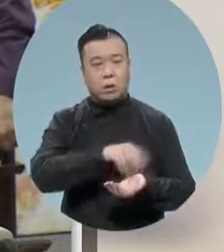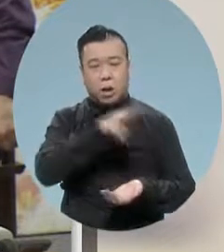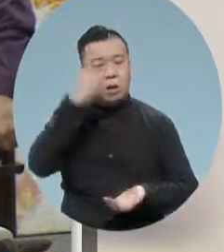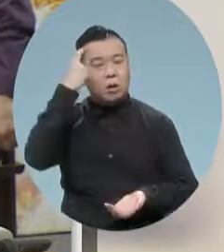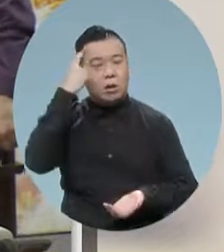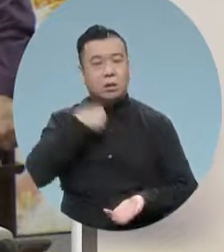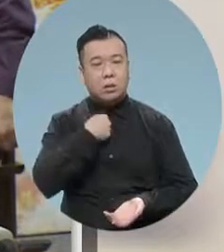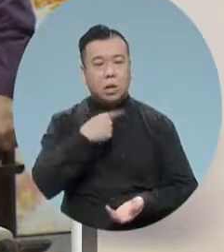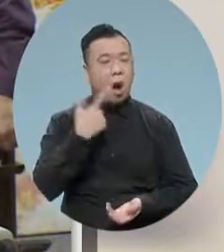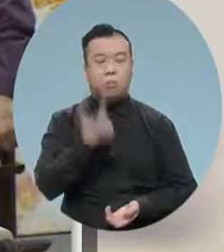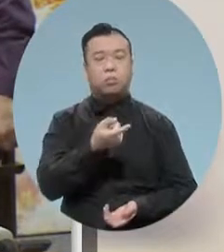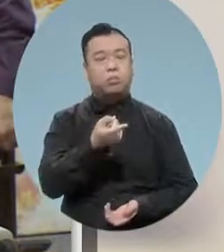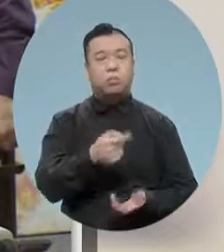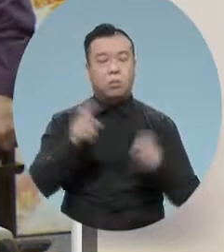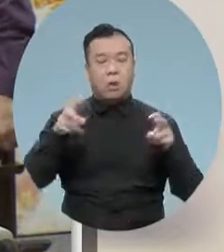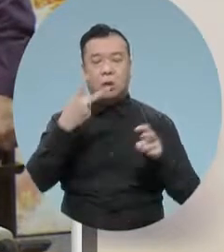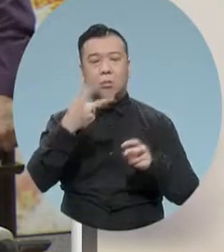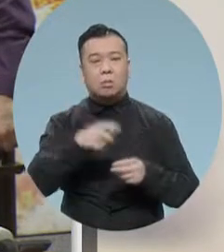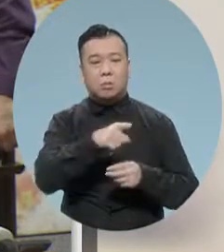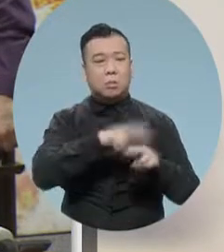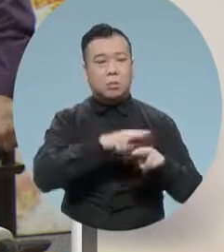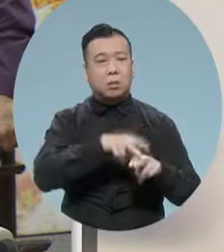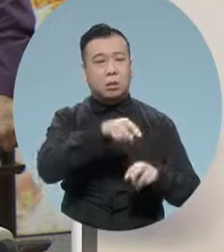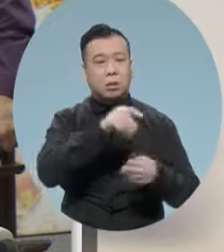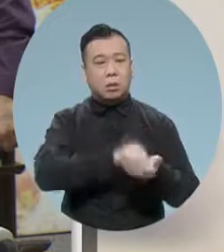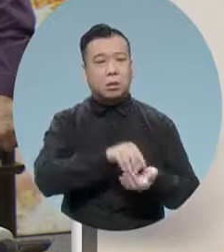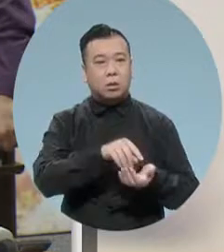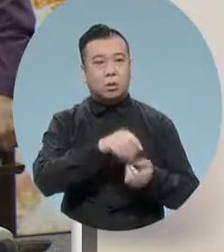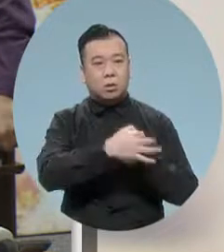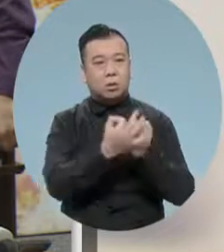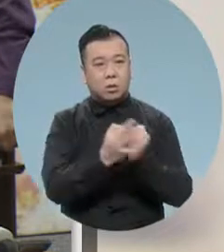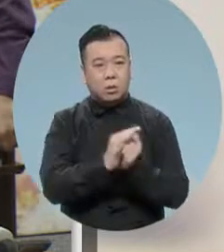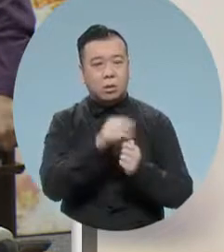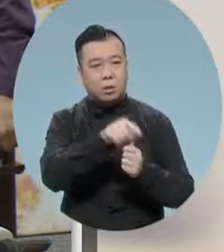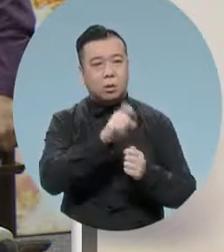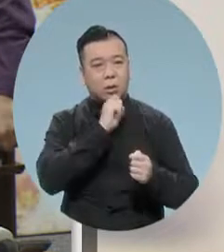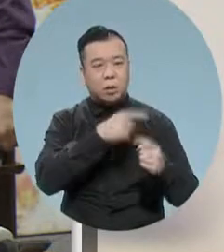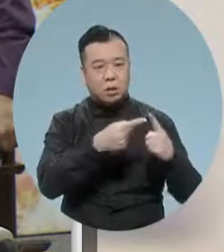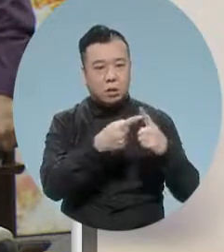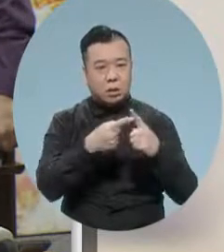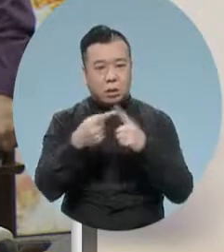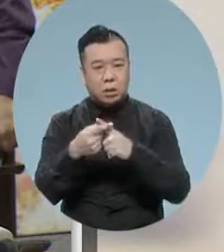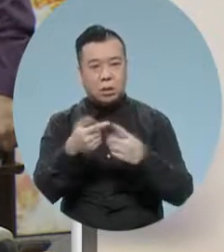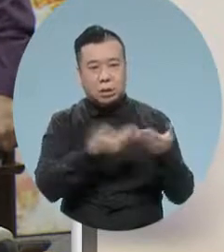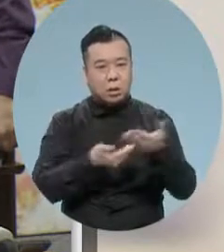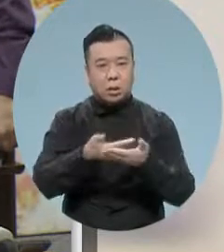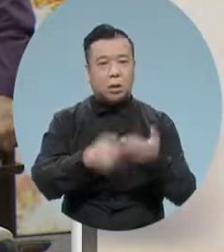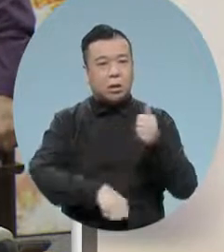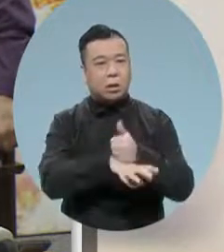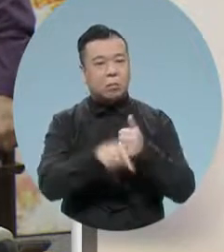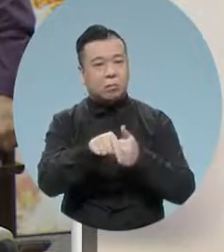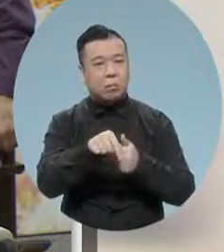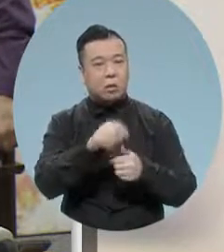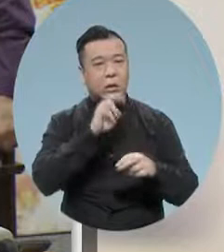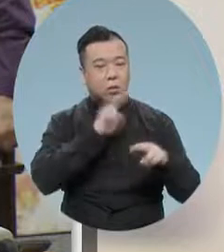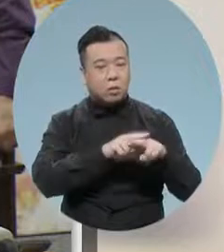其實很簡單，有兩個道理。第一，國家本身就是國際國與國之間、人與人之間國際交往的基本單位，沒